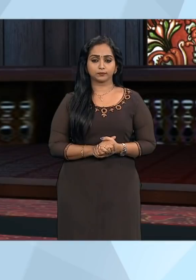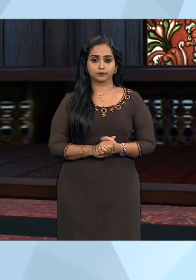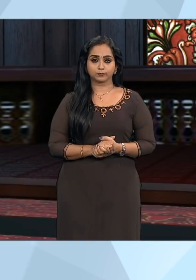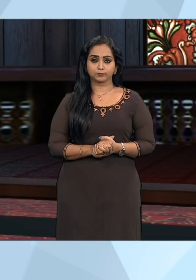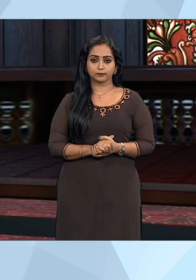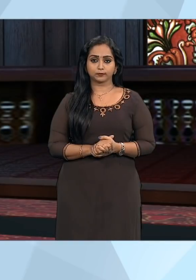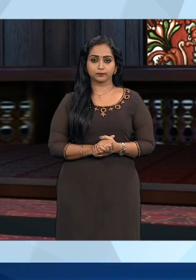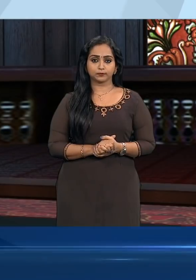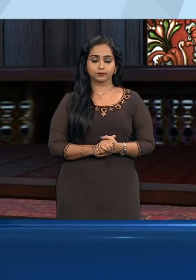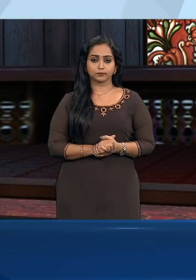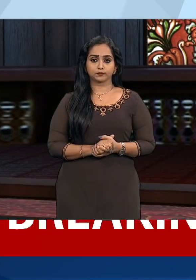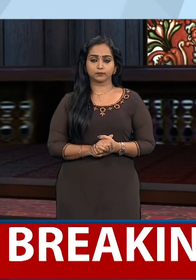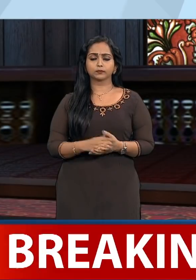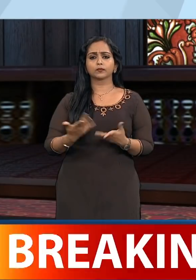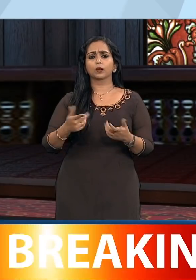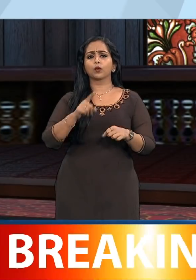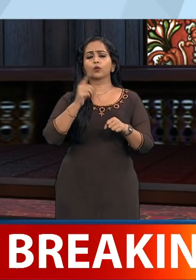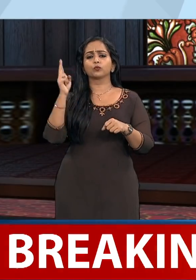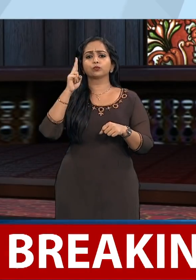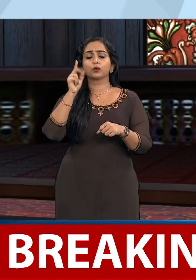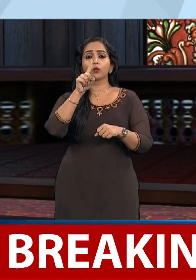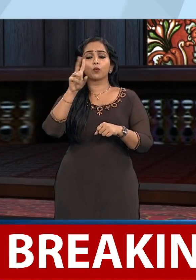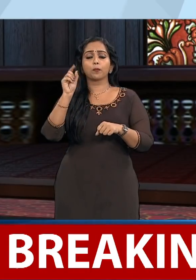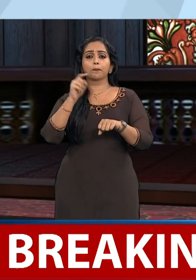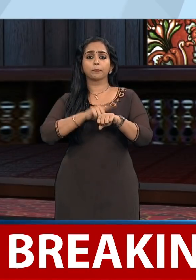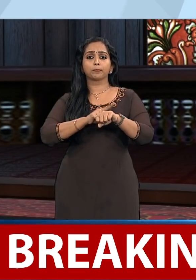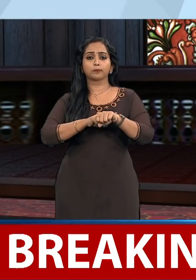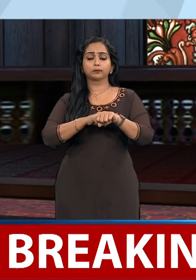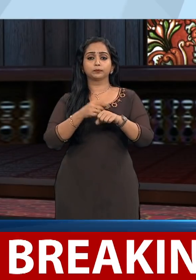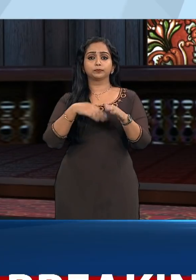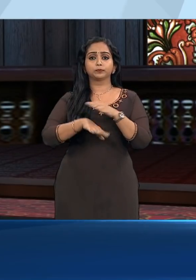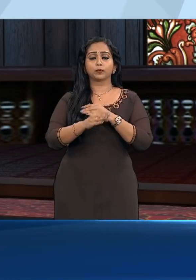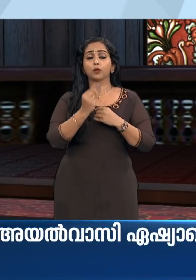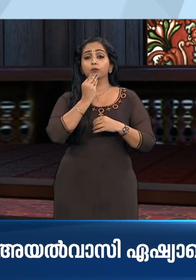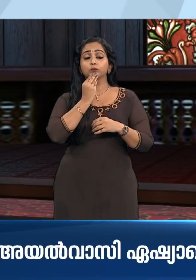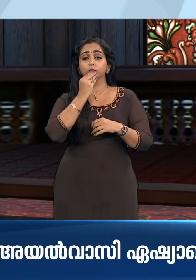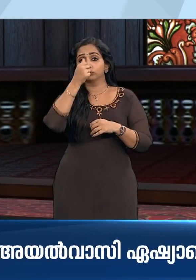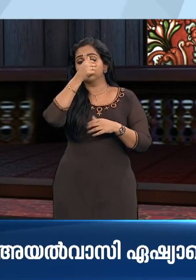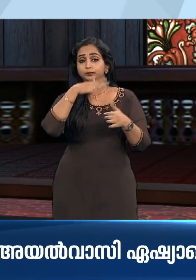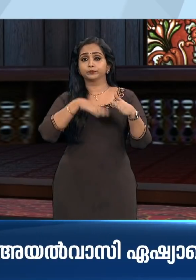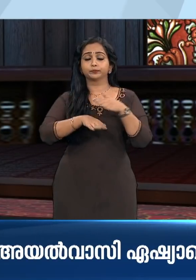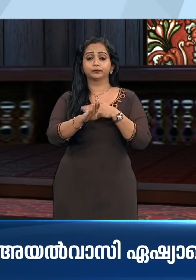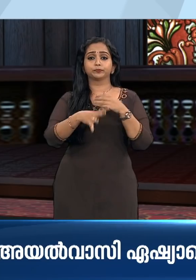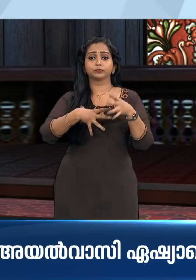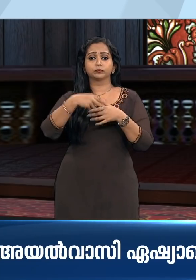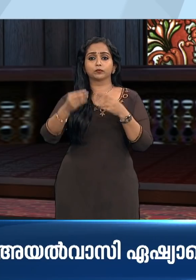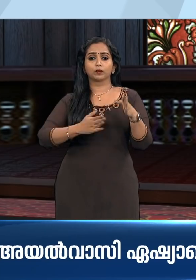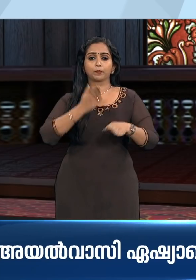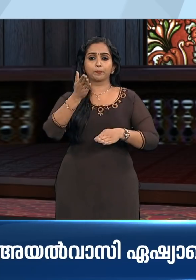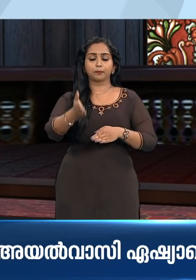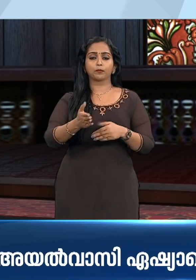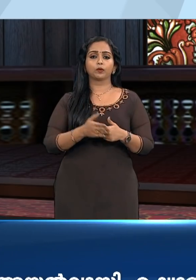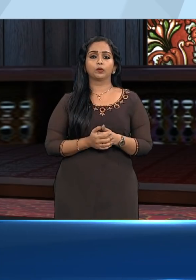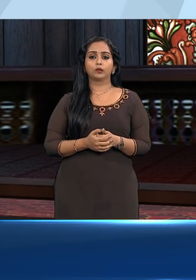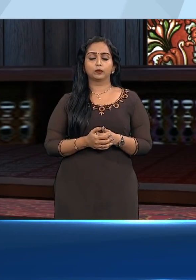ഞാനിപ്പോൾ ഒരു 1:10 ആ ഒരു സമയമാകുമ്പം ജുമാ കഴിഞ്ഞ് ഈ പള്ളിയിൽ നിന്ന് ഇറങ്ങിയതാണ്. ഇറങ്ങണേ മുന്നേ ഞാൻ പുള്ളിയുടെ സുബൈറിൻ്റെ